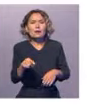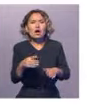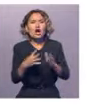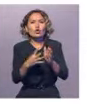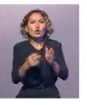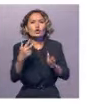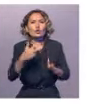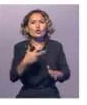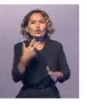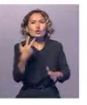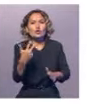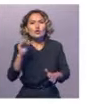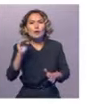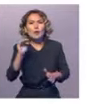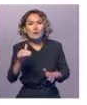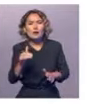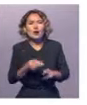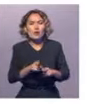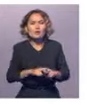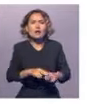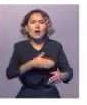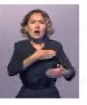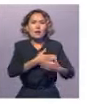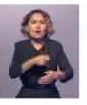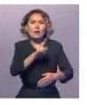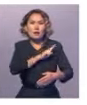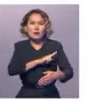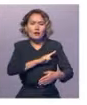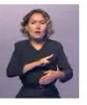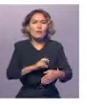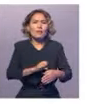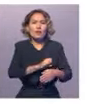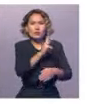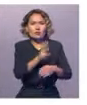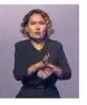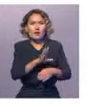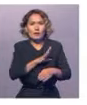1933,9 мың адам болса, олардың экономикалық белсенділері